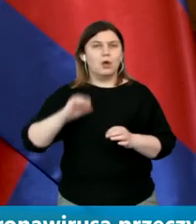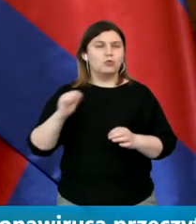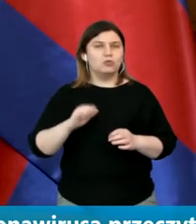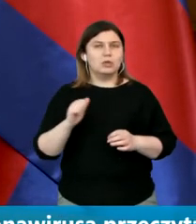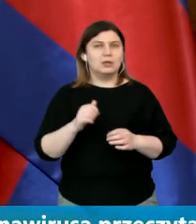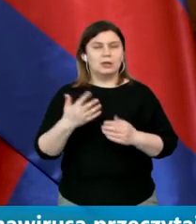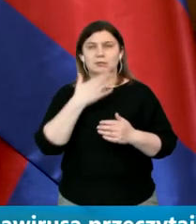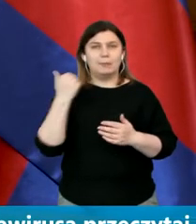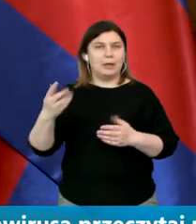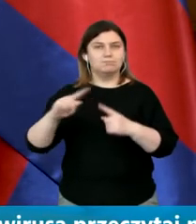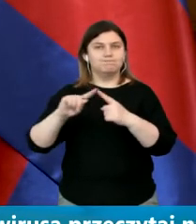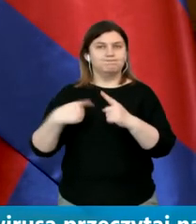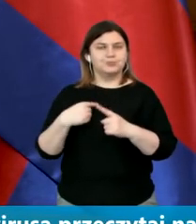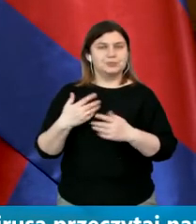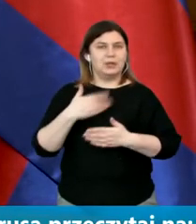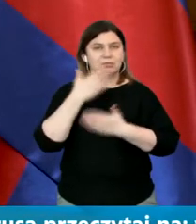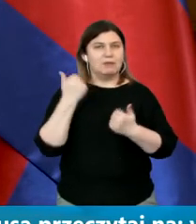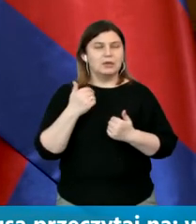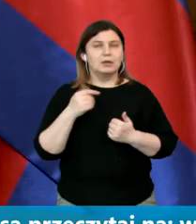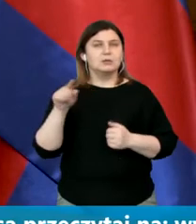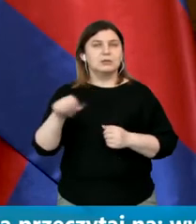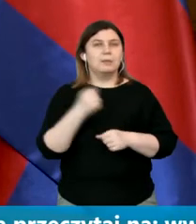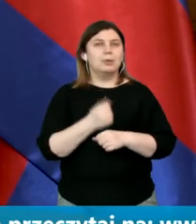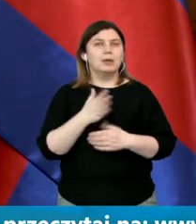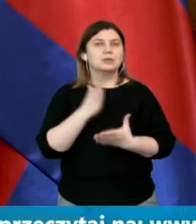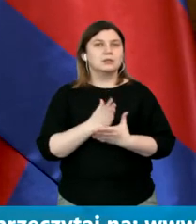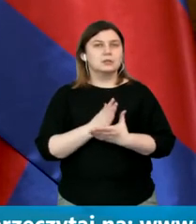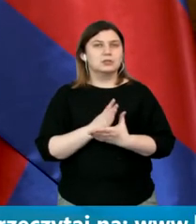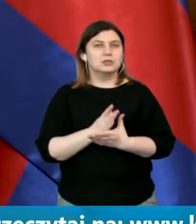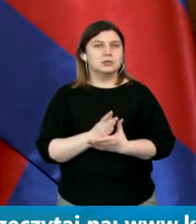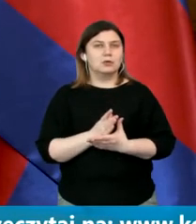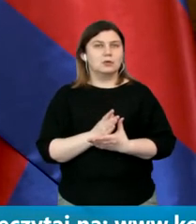mnie nie wpłynęło, zatem te prace są tylko i wyłącznie na etapie